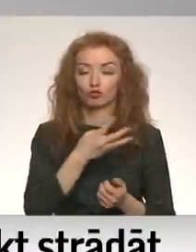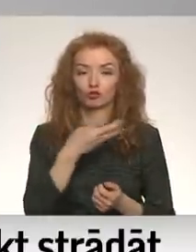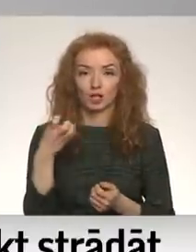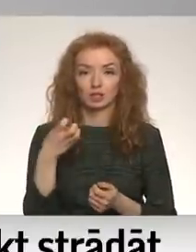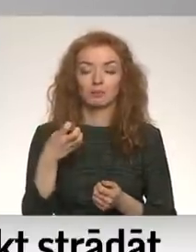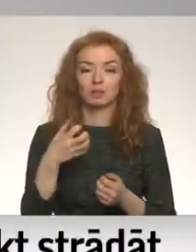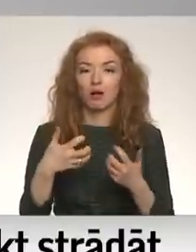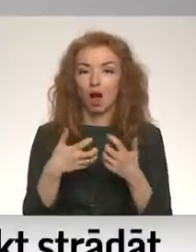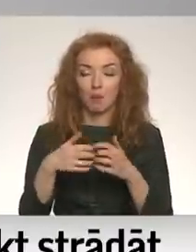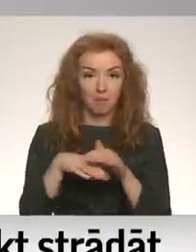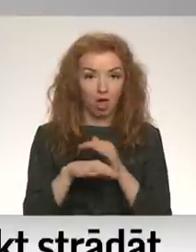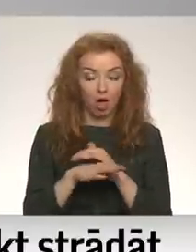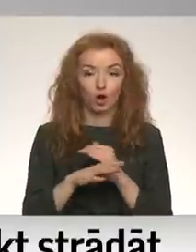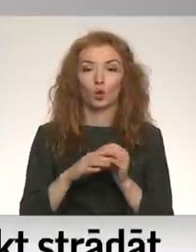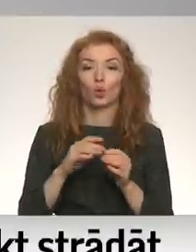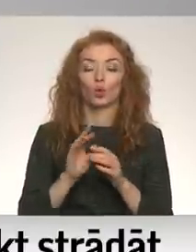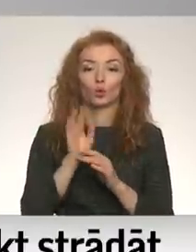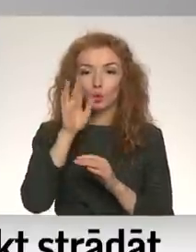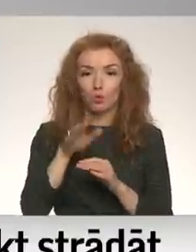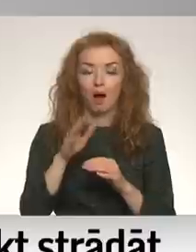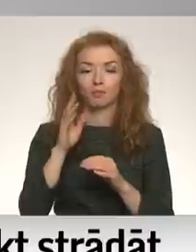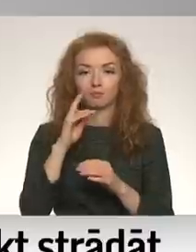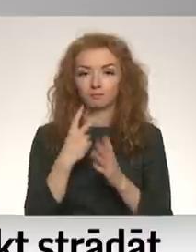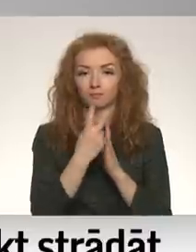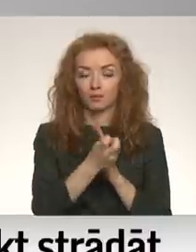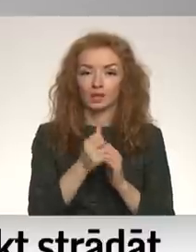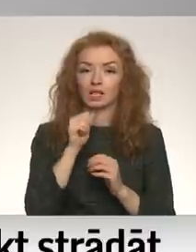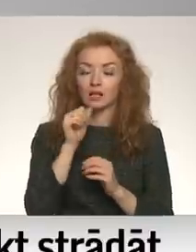kara bēgļu. Turpmāk gan tie tikšot izmitināti Zaļinieku